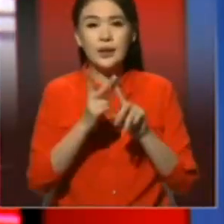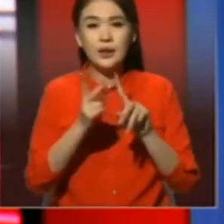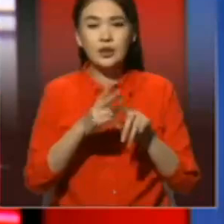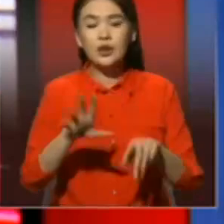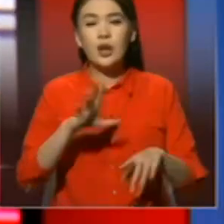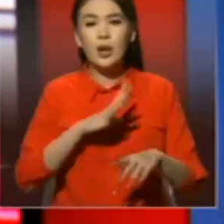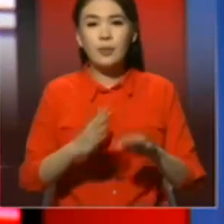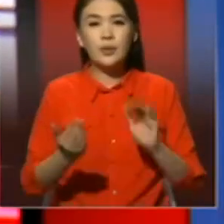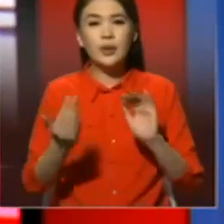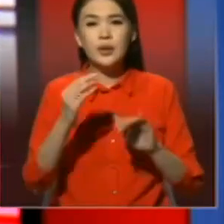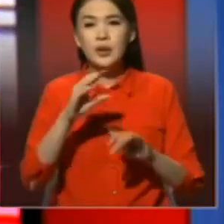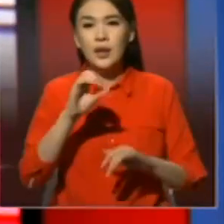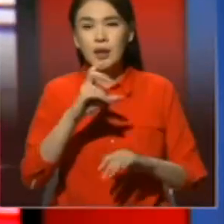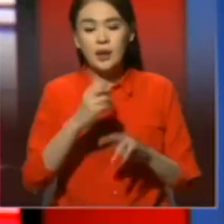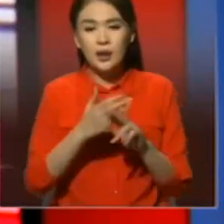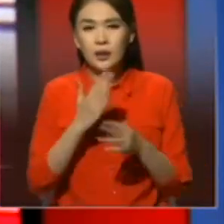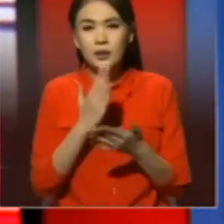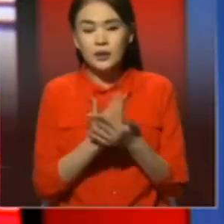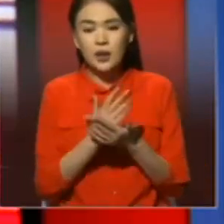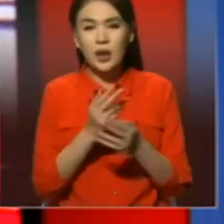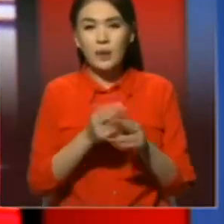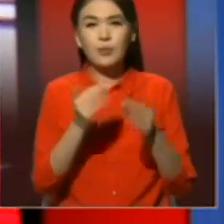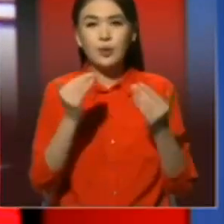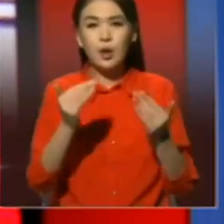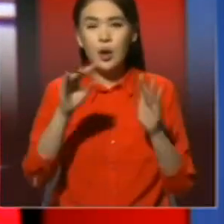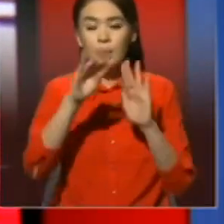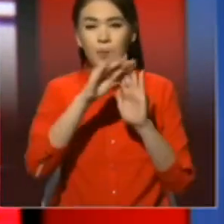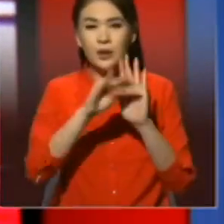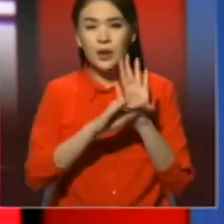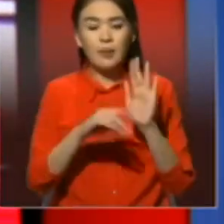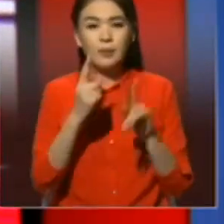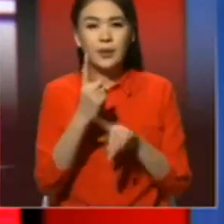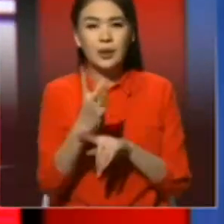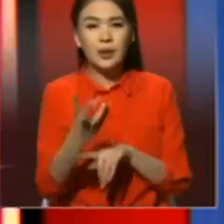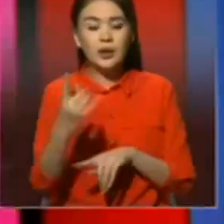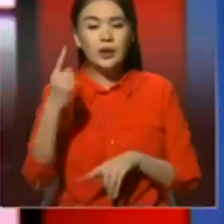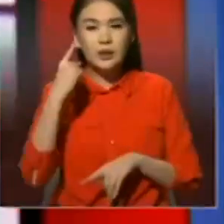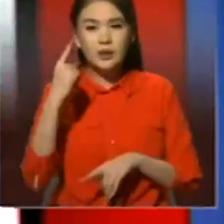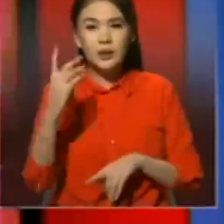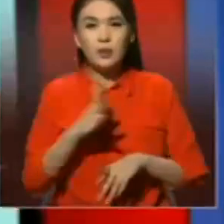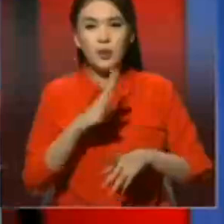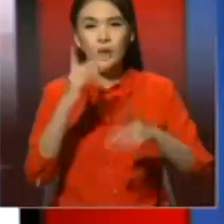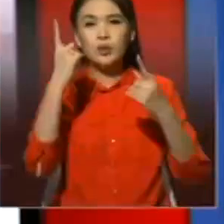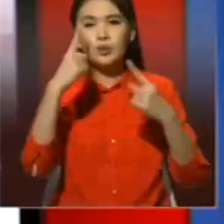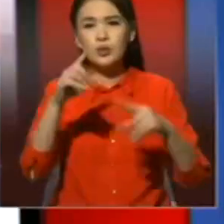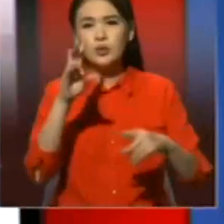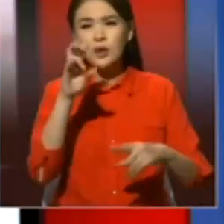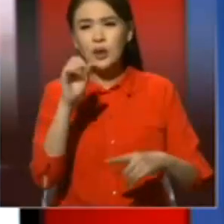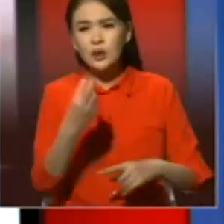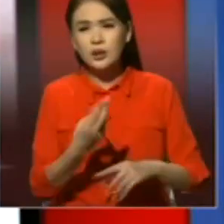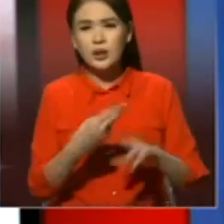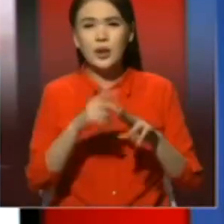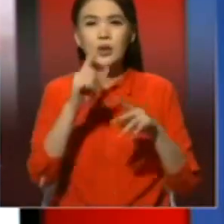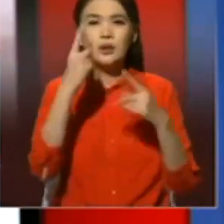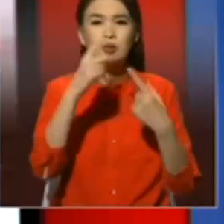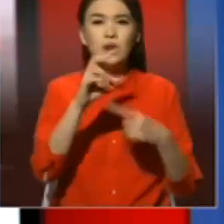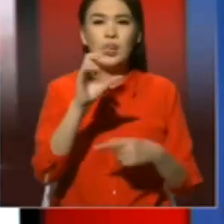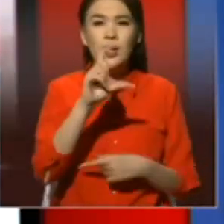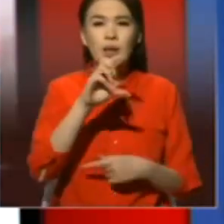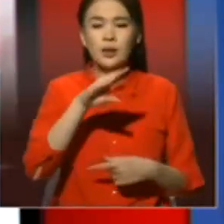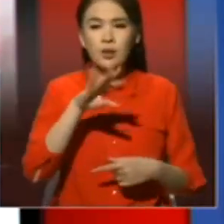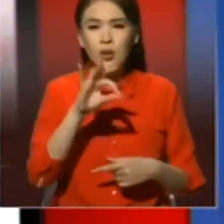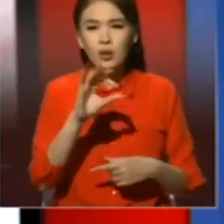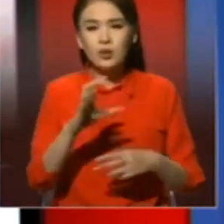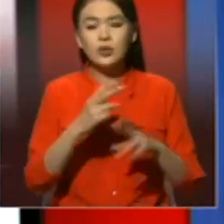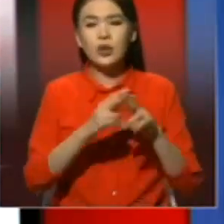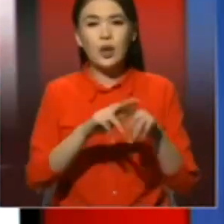теңгенің арчағы бар. Қазіргі бүгінгі бағдарламамызды бір екі рет естідім жаңағыдай өзге ұлттар, өзге халықтар, өзге этностар деген терминдер.